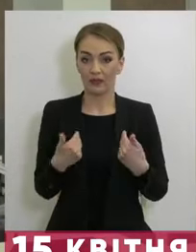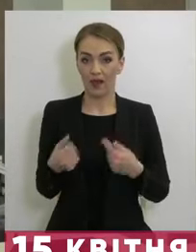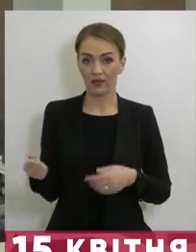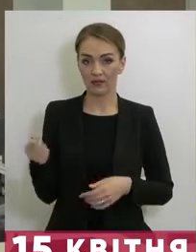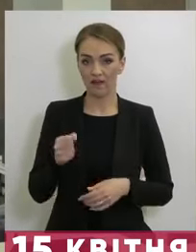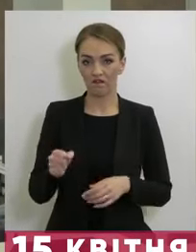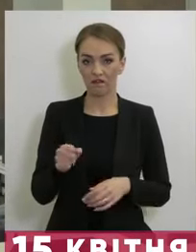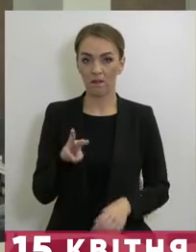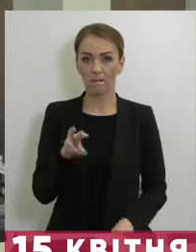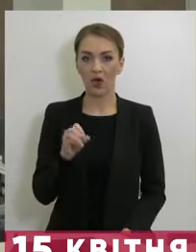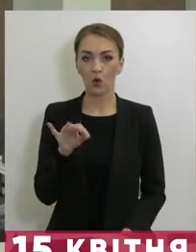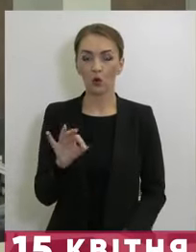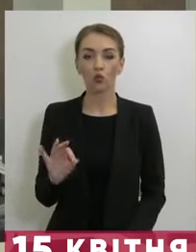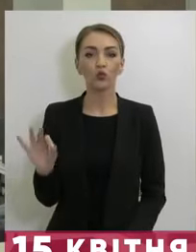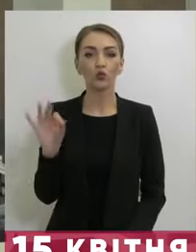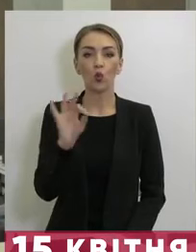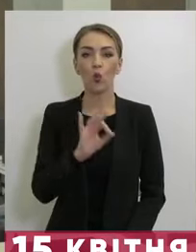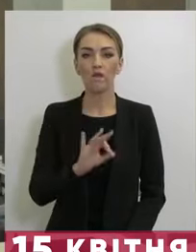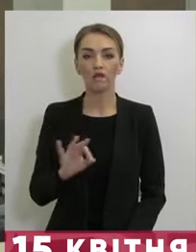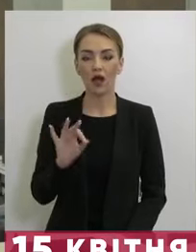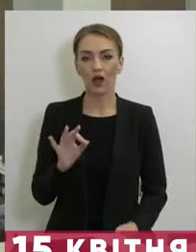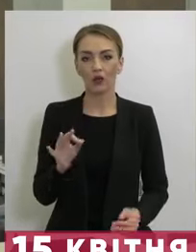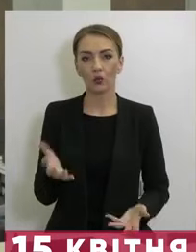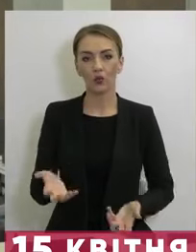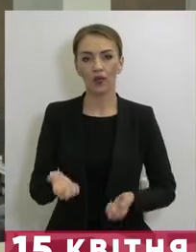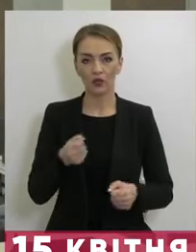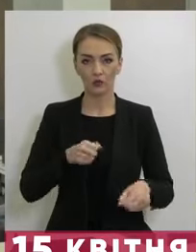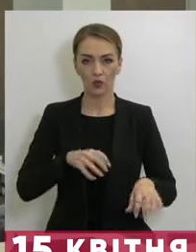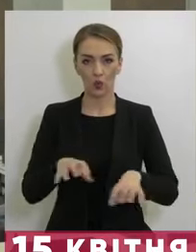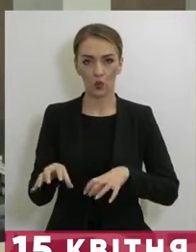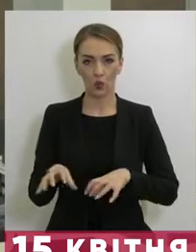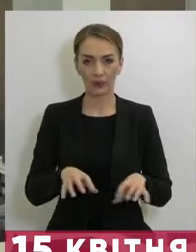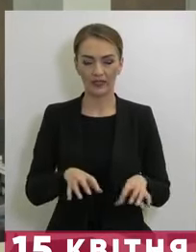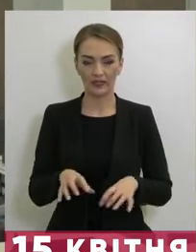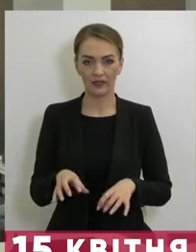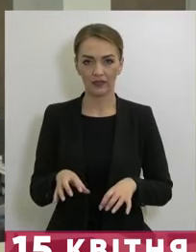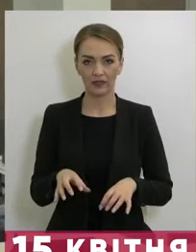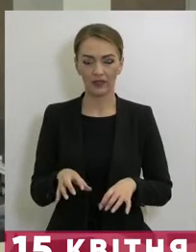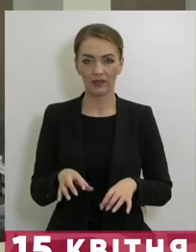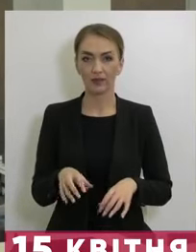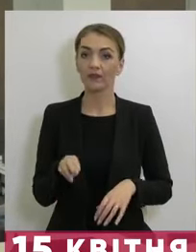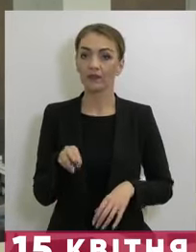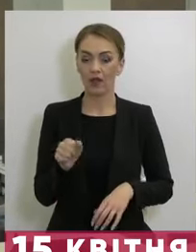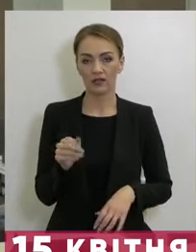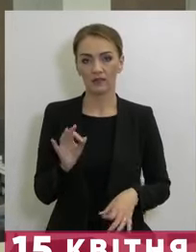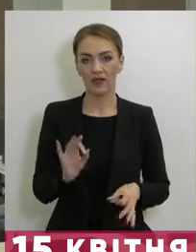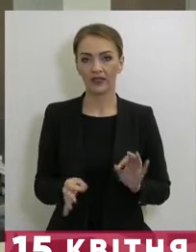став мером – нульова толерантність до корупції та